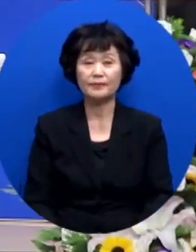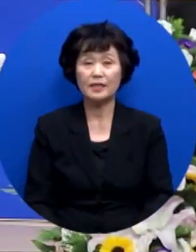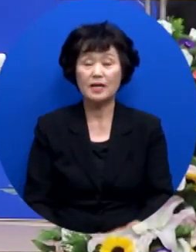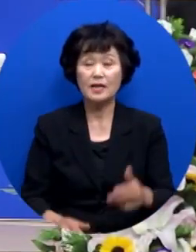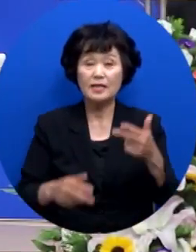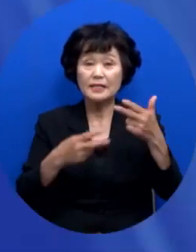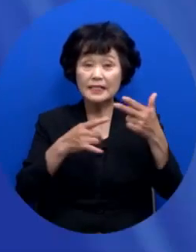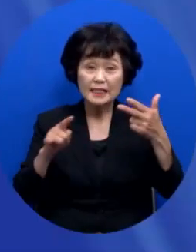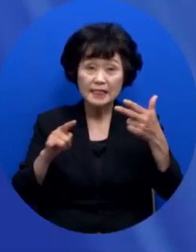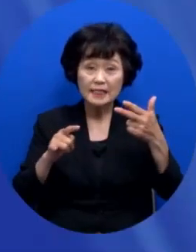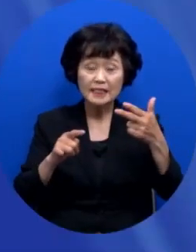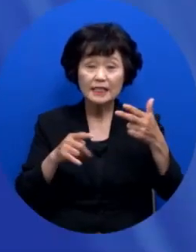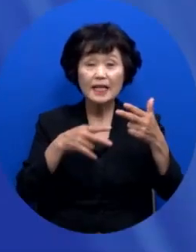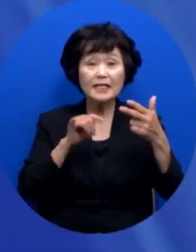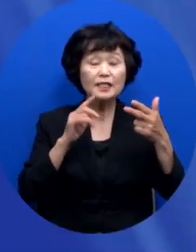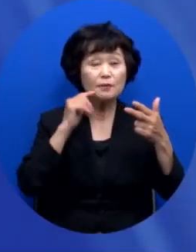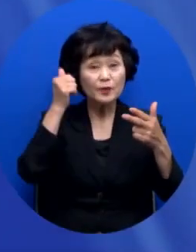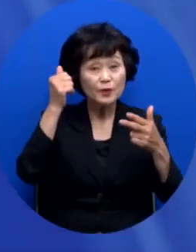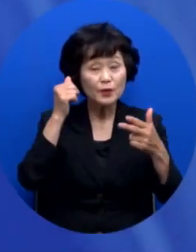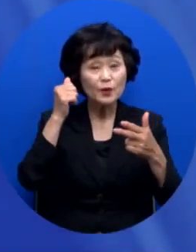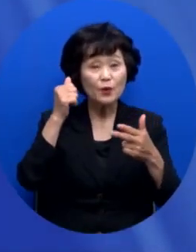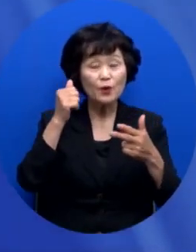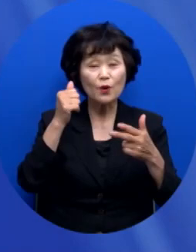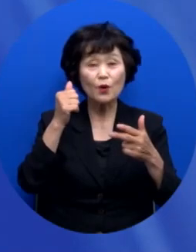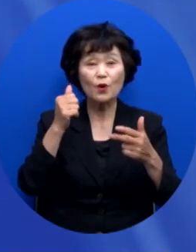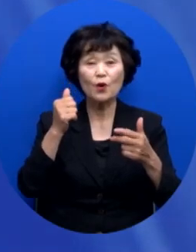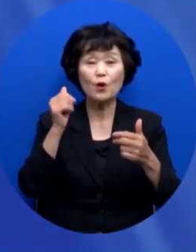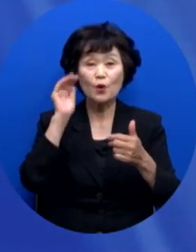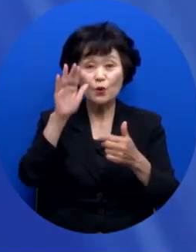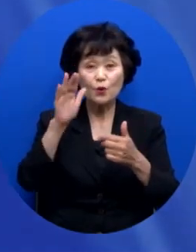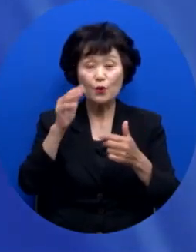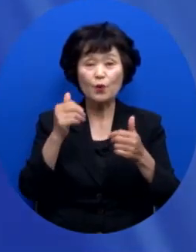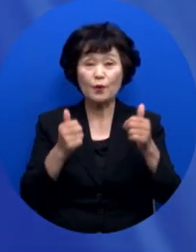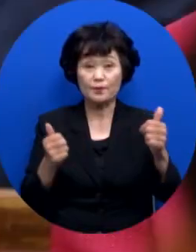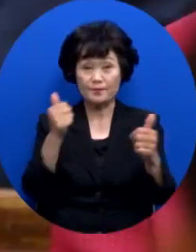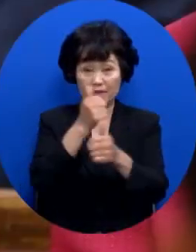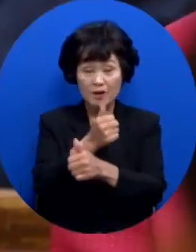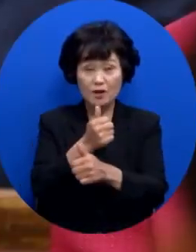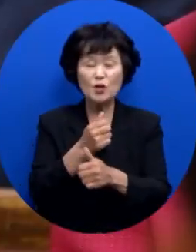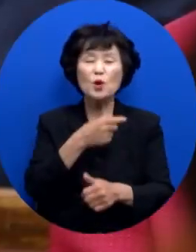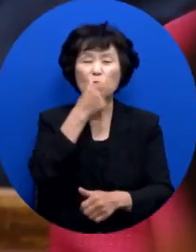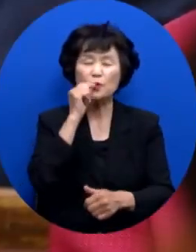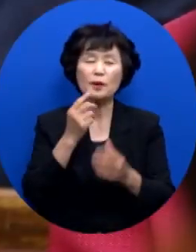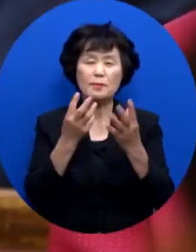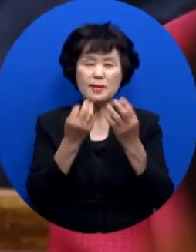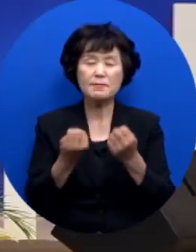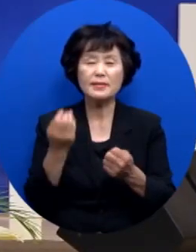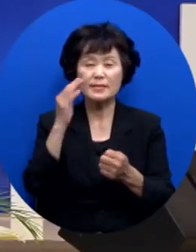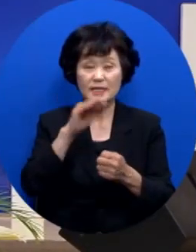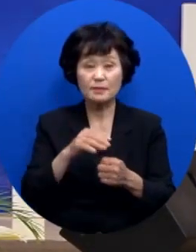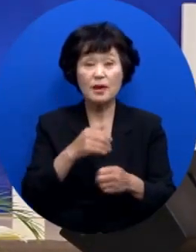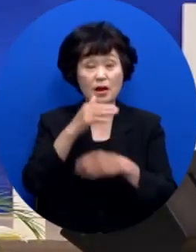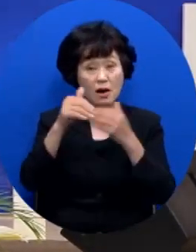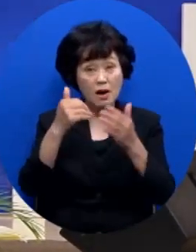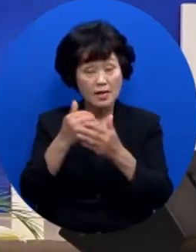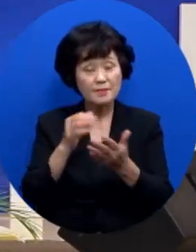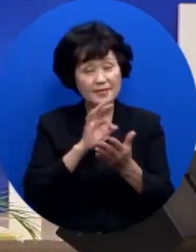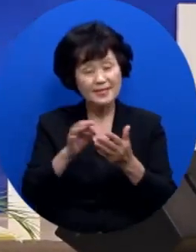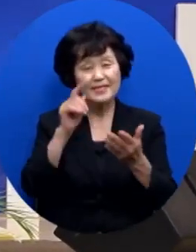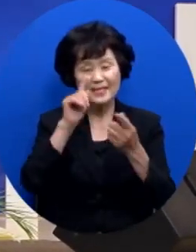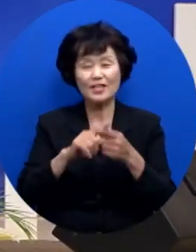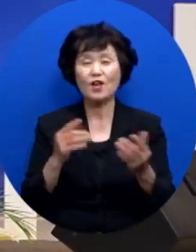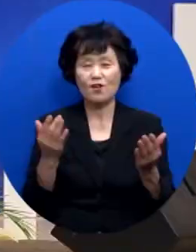7대 신민규 감독에 이어 취임한 8대 윤문기 감독은 부족함이 많지만 하나님이 쓰시는 대로